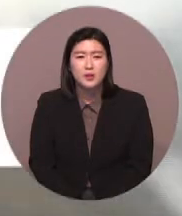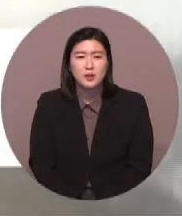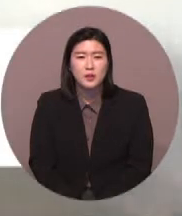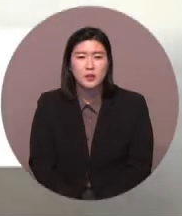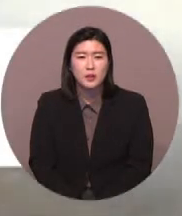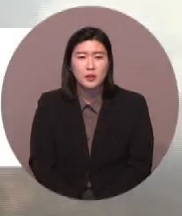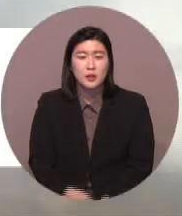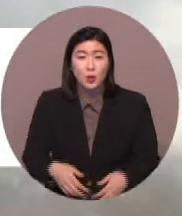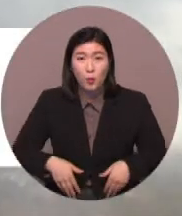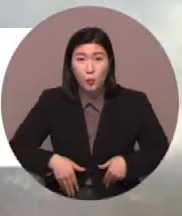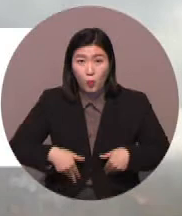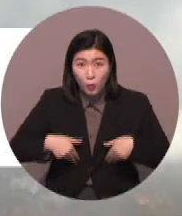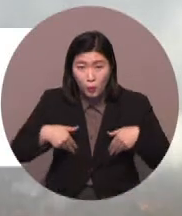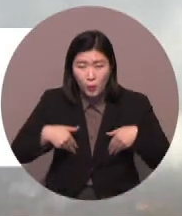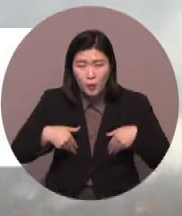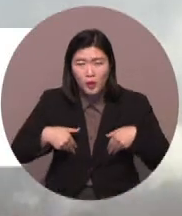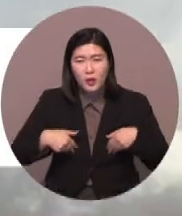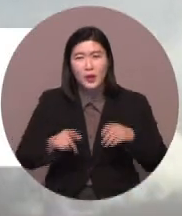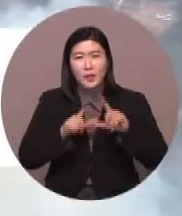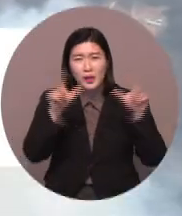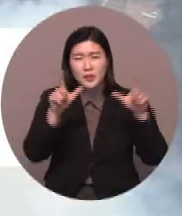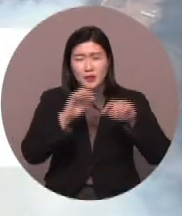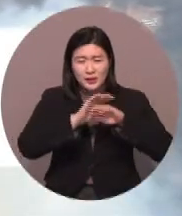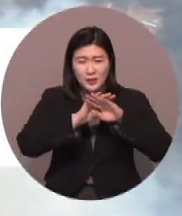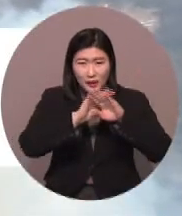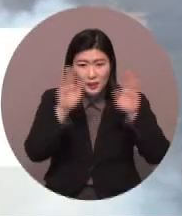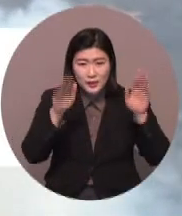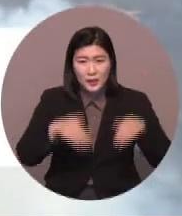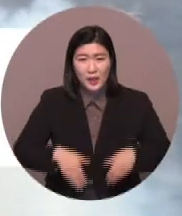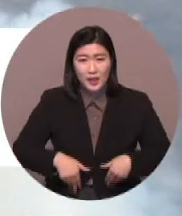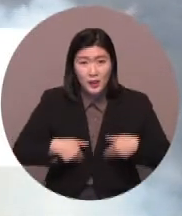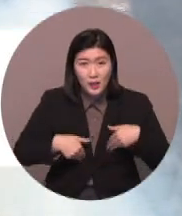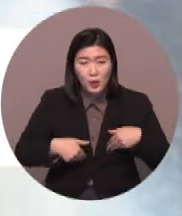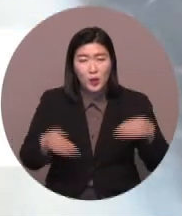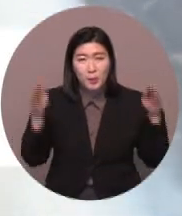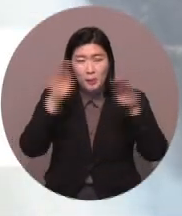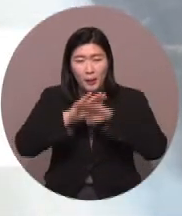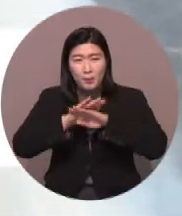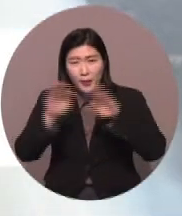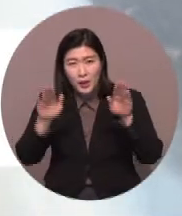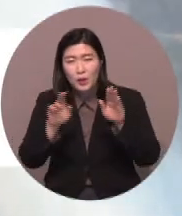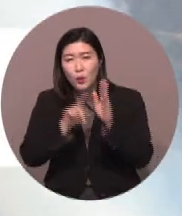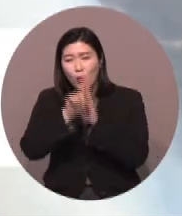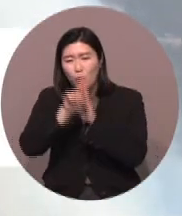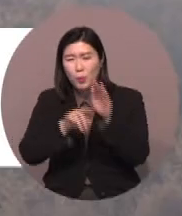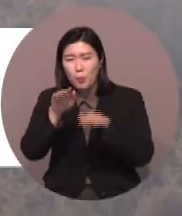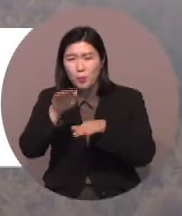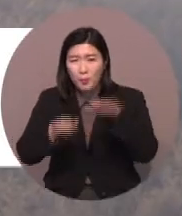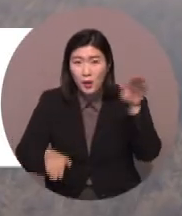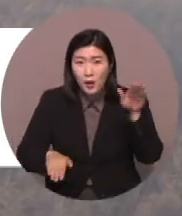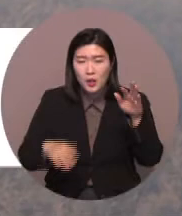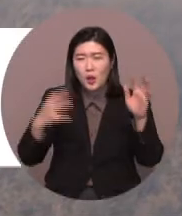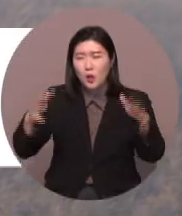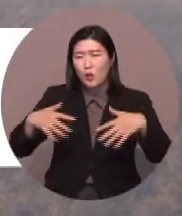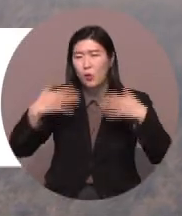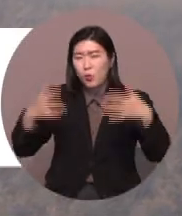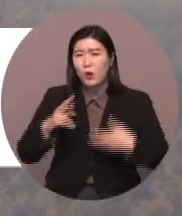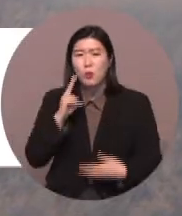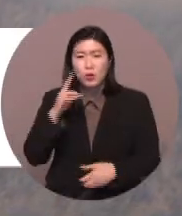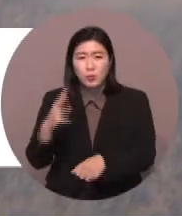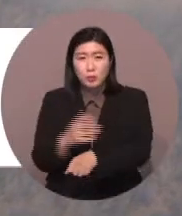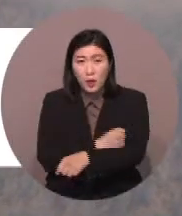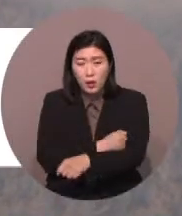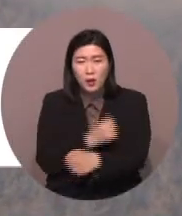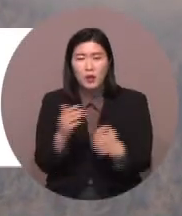주로 고기압의 영향을 받으면서 맑은 날이 많고 강수량은 적고 밤낮으로 기온 변화가 크게 벌어지면서 바람이 강하게 불고 대기가